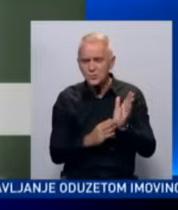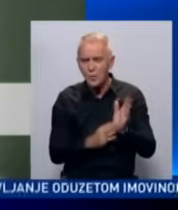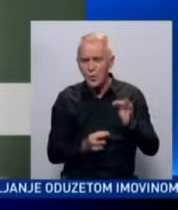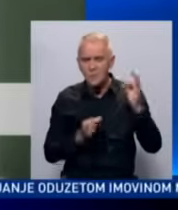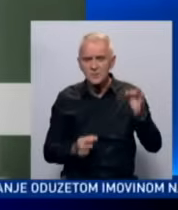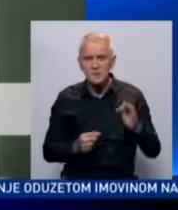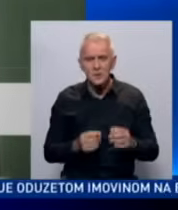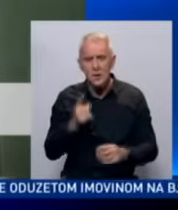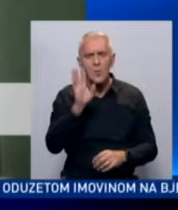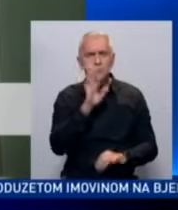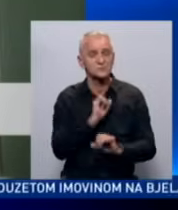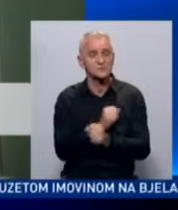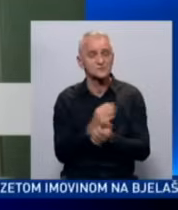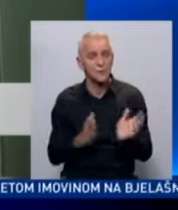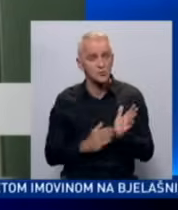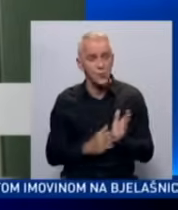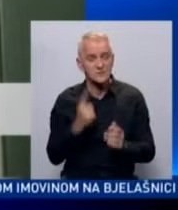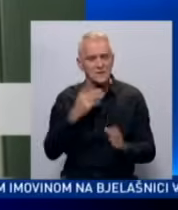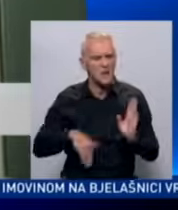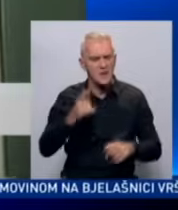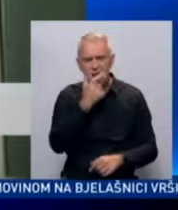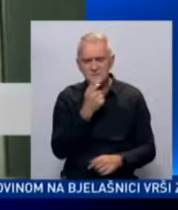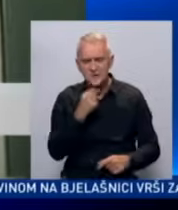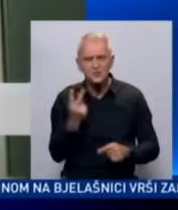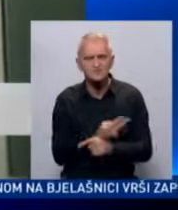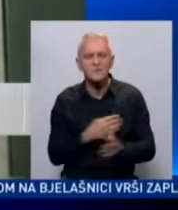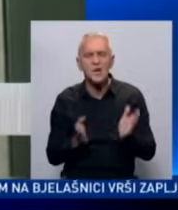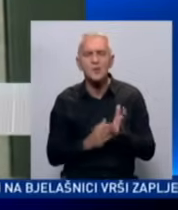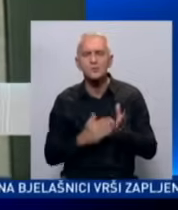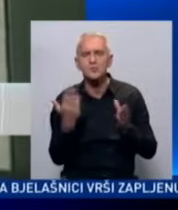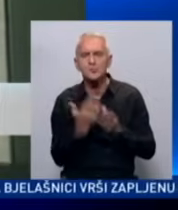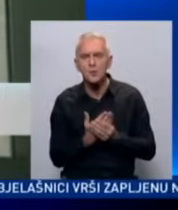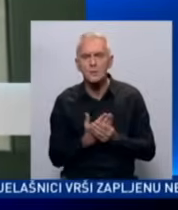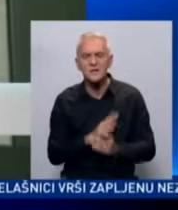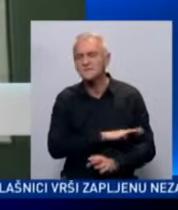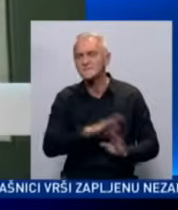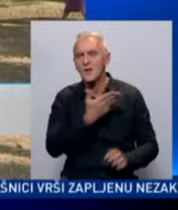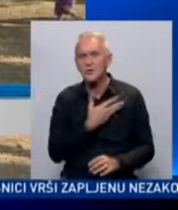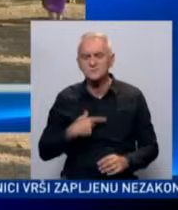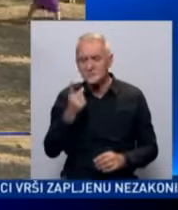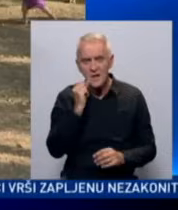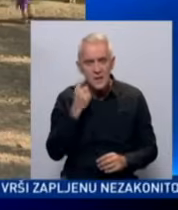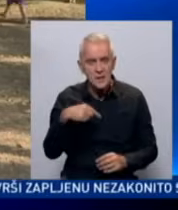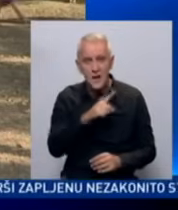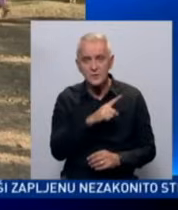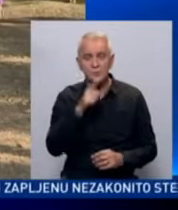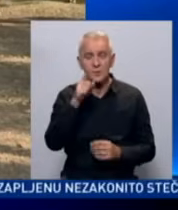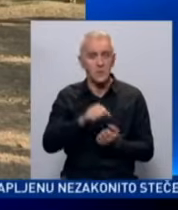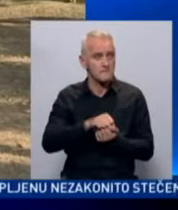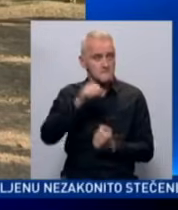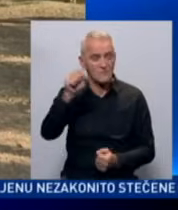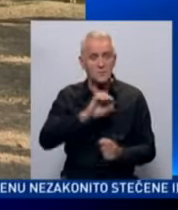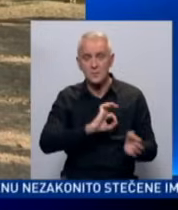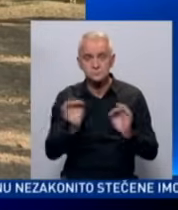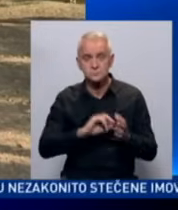višestoljetnoj bosanskoj državnosti, jedan od najstarijih državnih dokumenata svih južnoslavenskih naroda. Poveljom Kulina Bana tada su regulisana